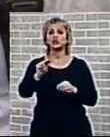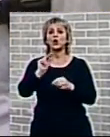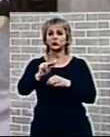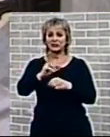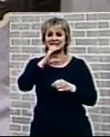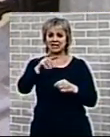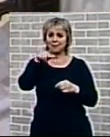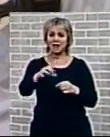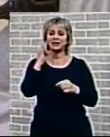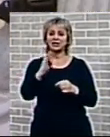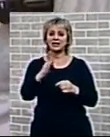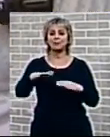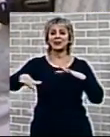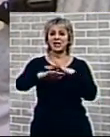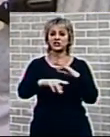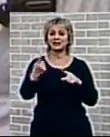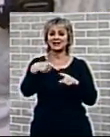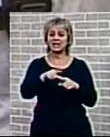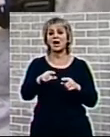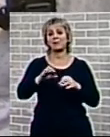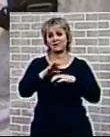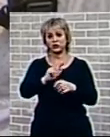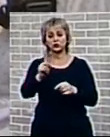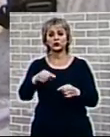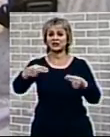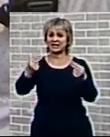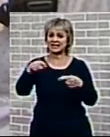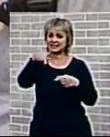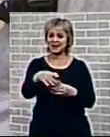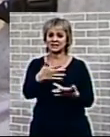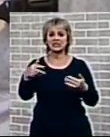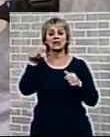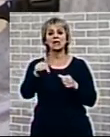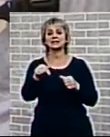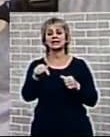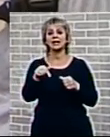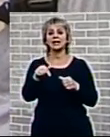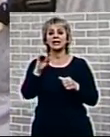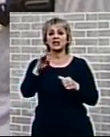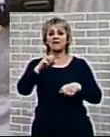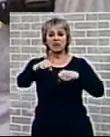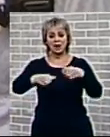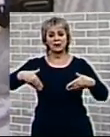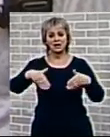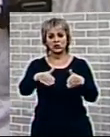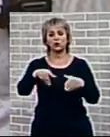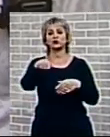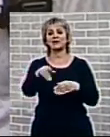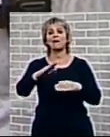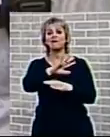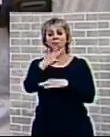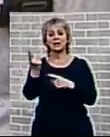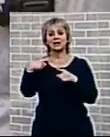собак, и площадка для церемоний, выездных регистраций в том числе, и велопрокат и велодорожки в